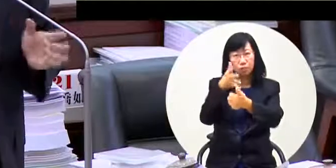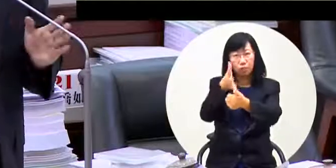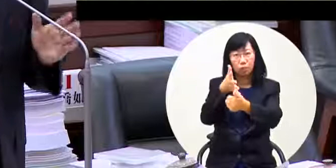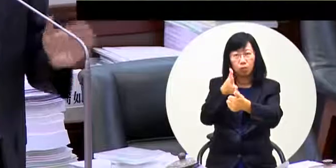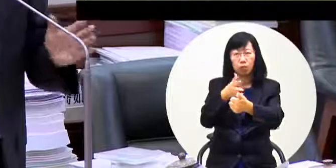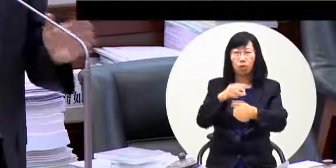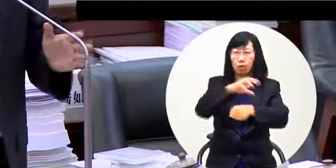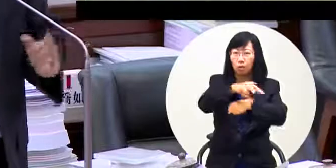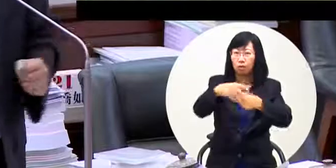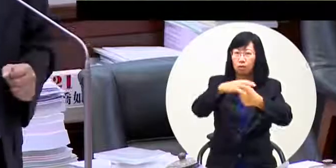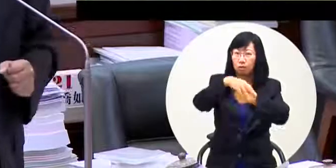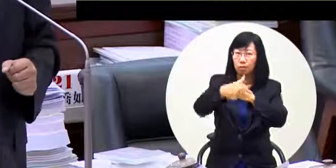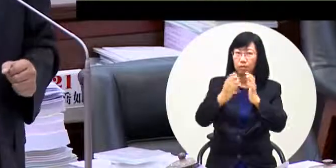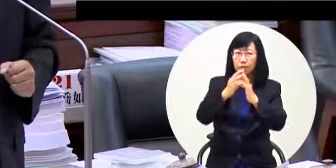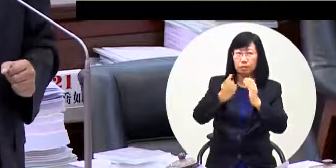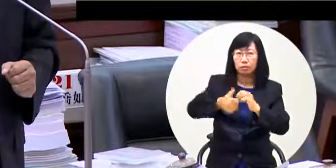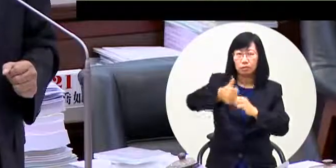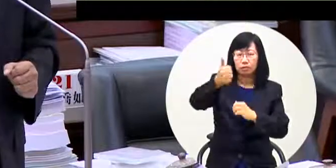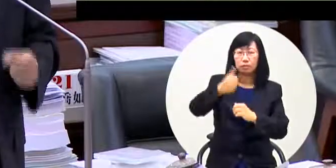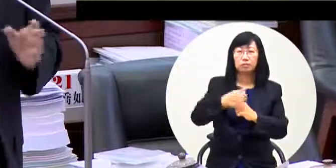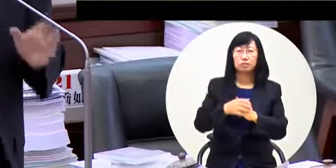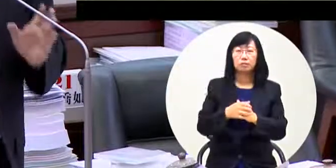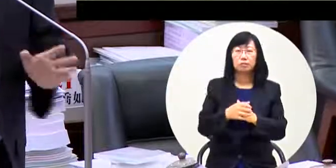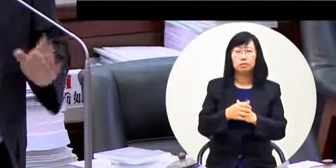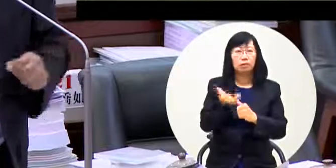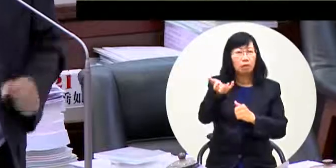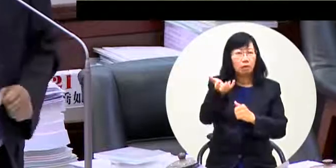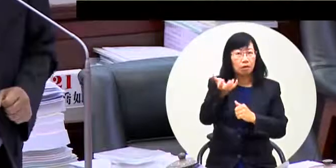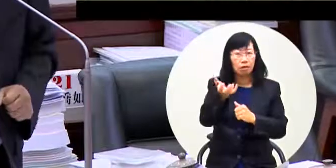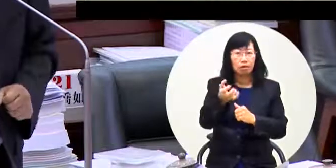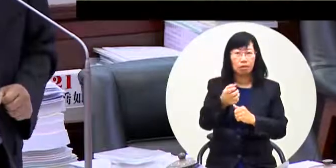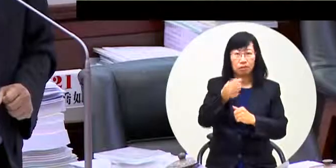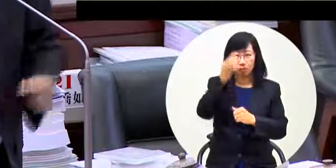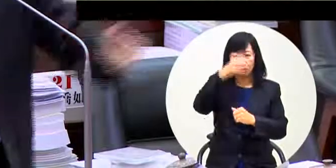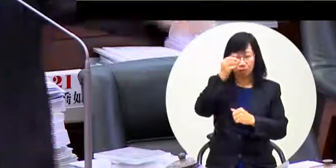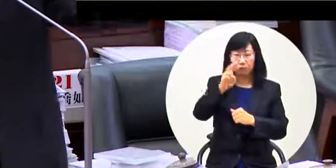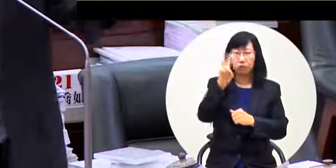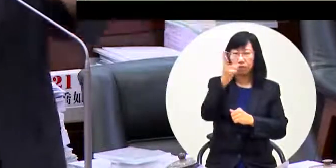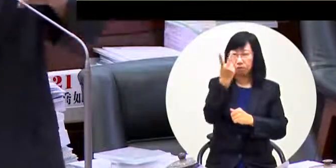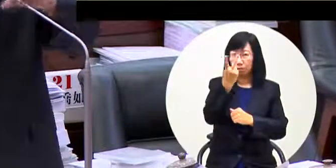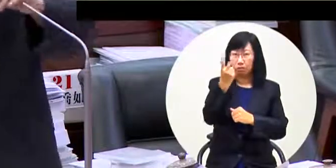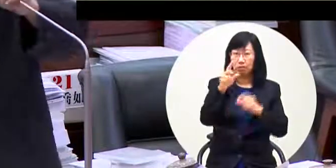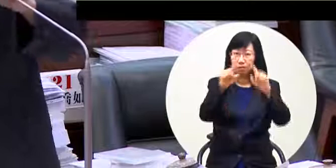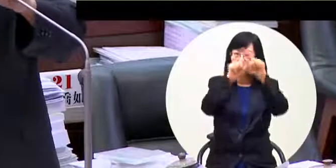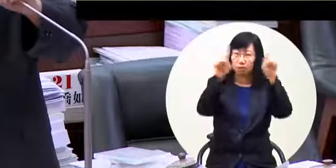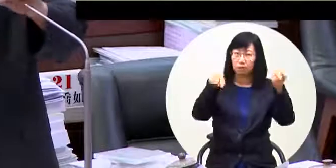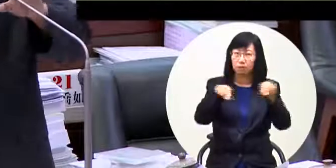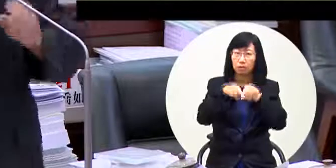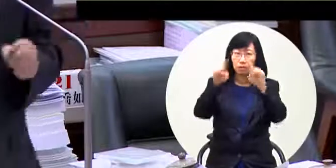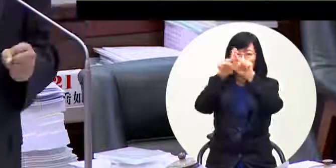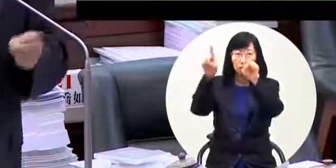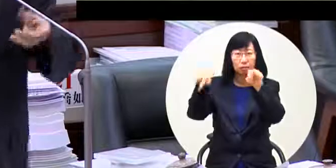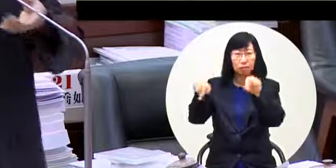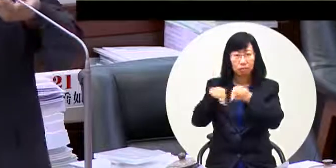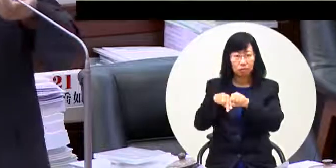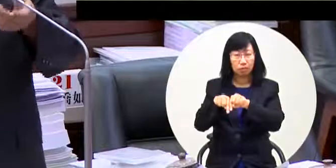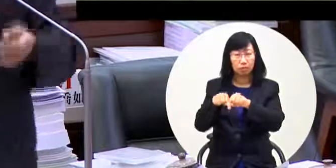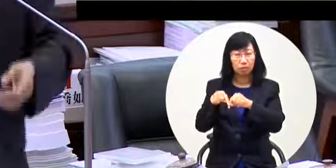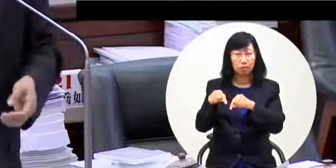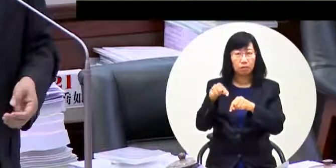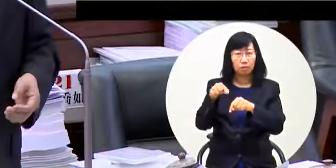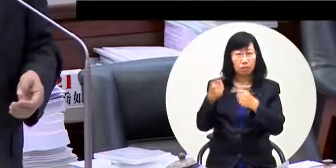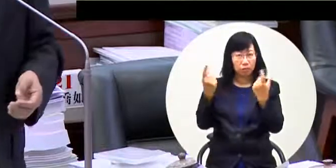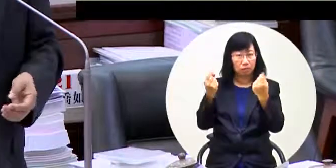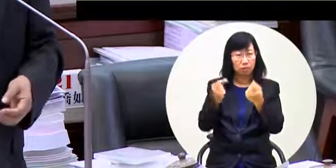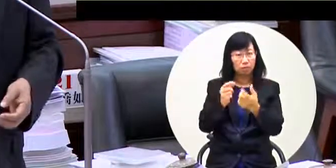们刚刚秀出的那两张图，那有可能爱停班停课不？蔡局长，请回答一下。